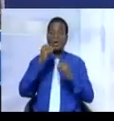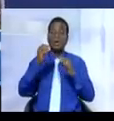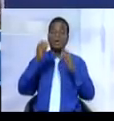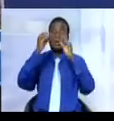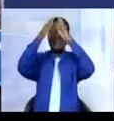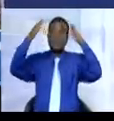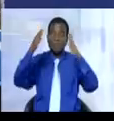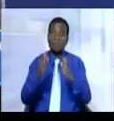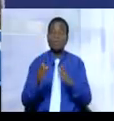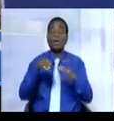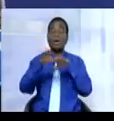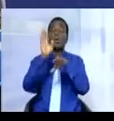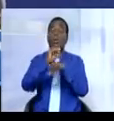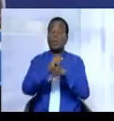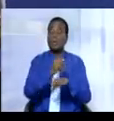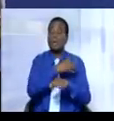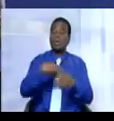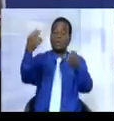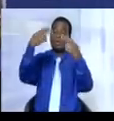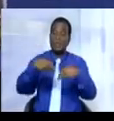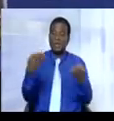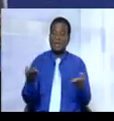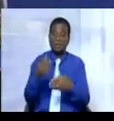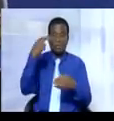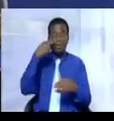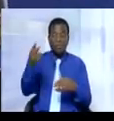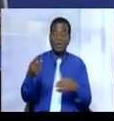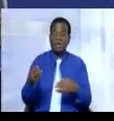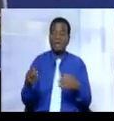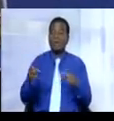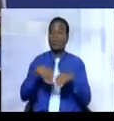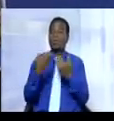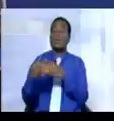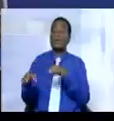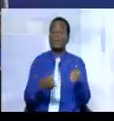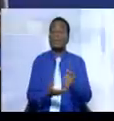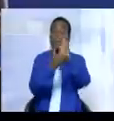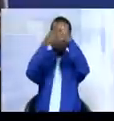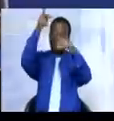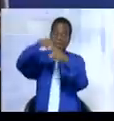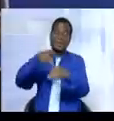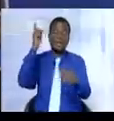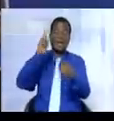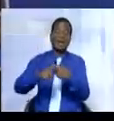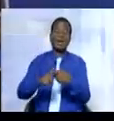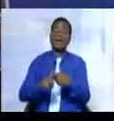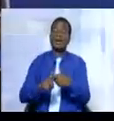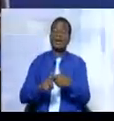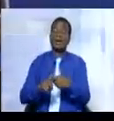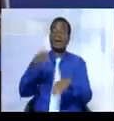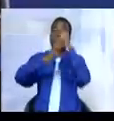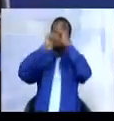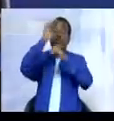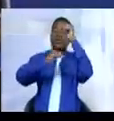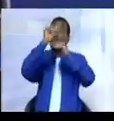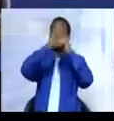d'Ivoire. Donc on est venu ici pour voir s'il y en a des opportunités pour participer à